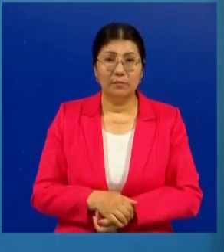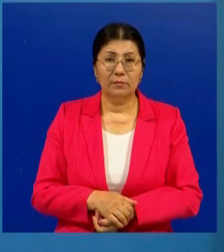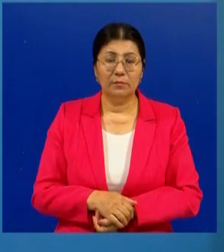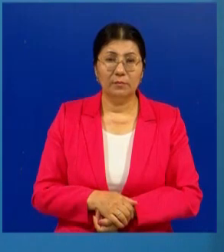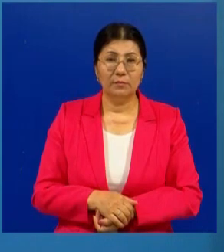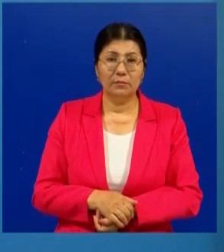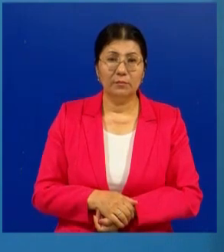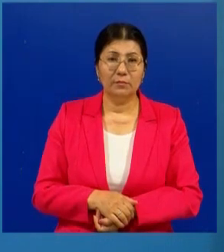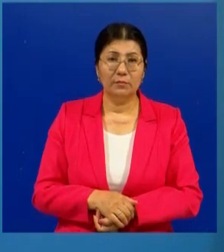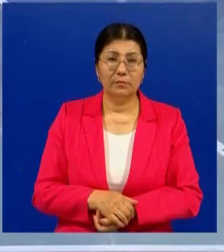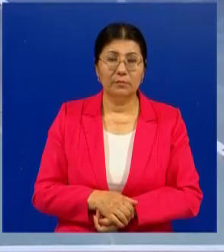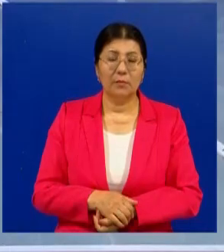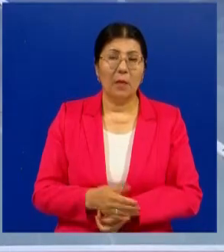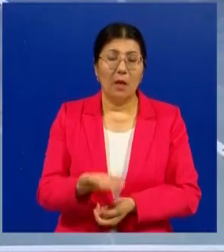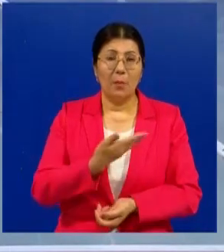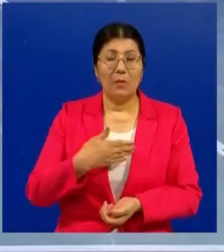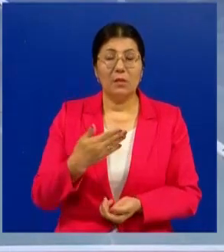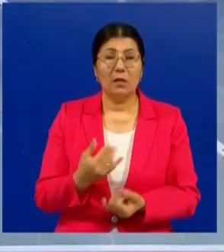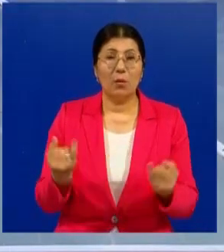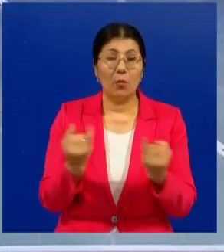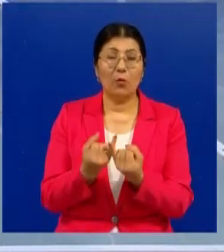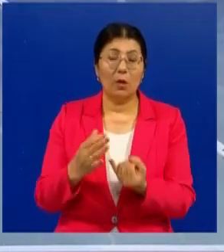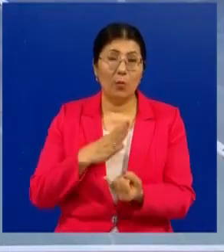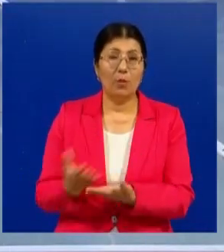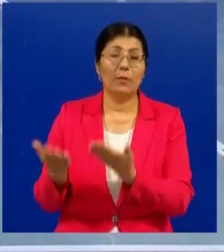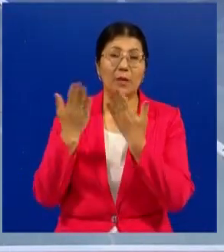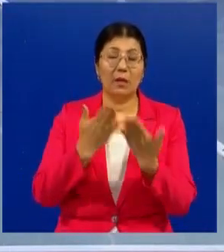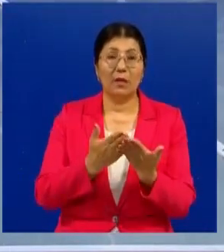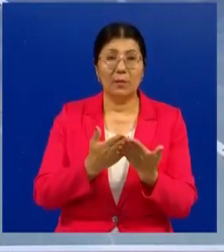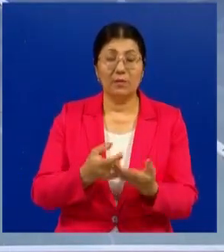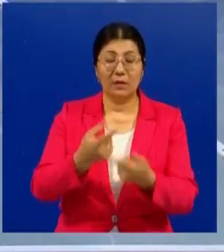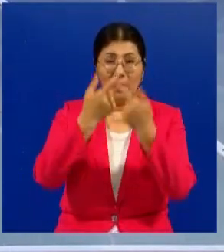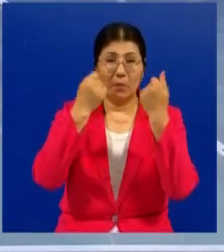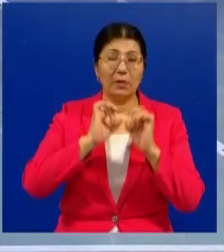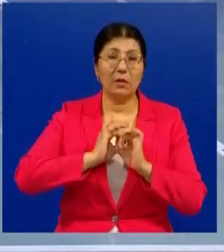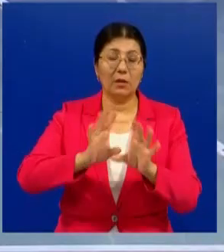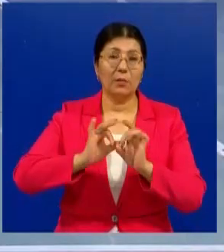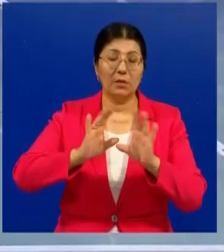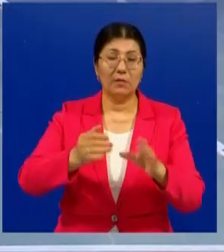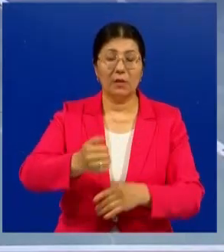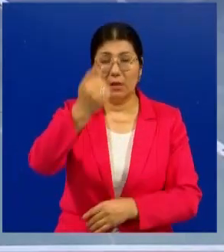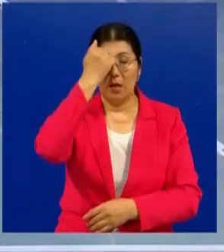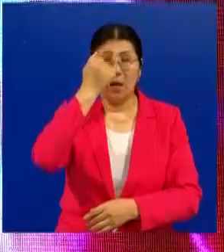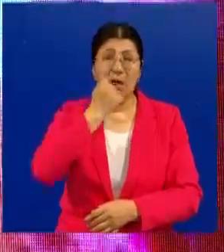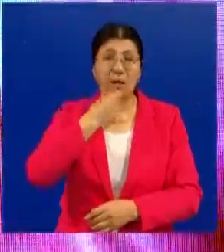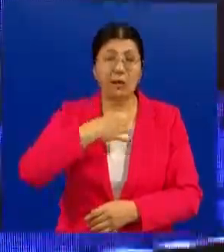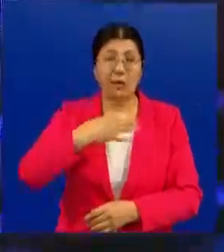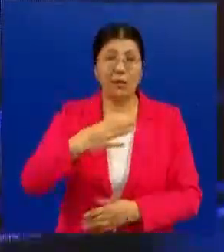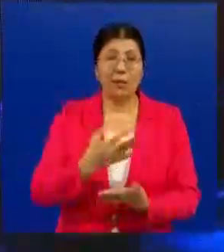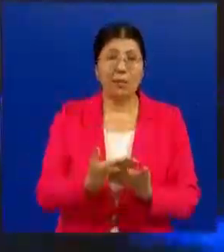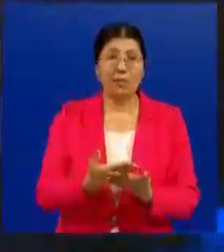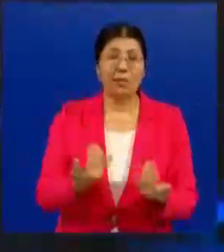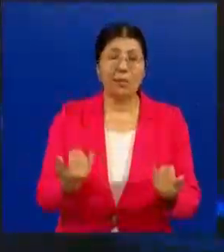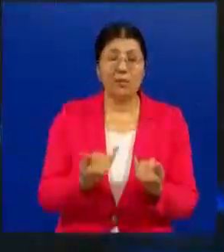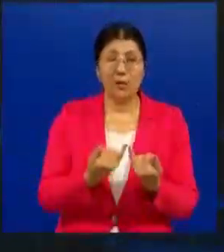деп есептеймін. Түсінікті. Біздің студиямызға келіп уақытыңызды бөліп тың ақпараттармен бөліскеніңіз үшін сізге рахмет, Айнагүл ханым. Естеріңізге сала